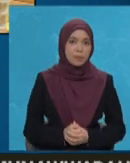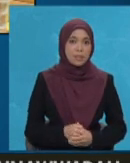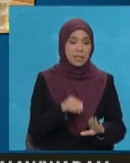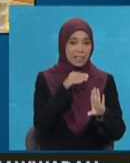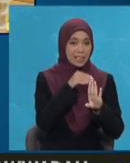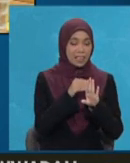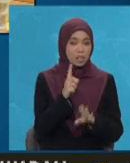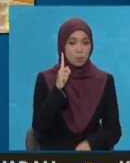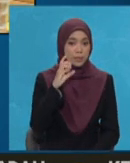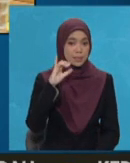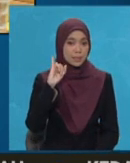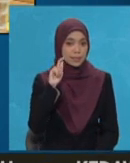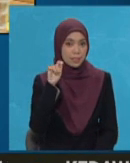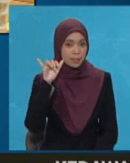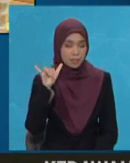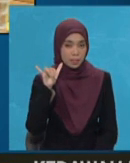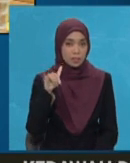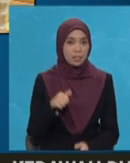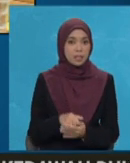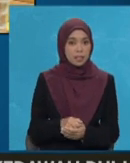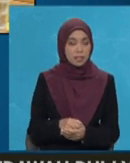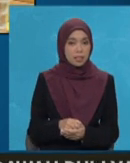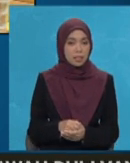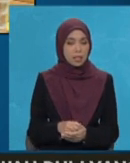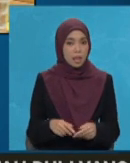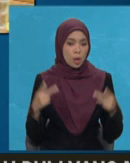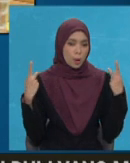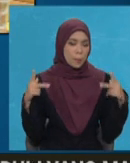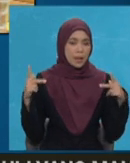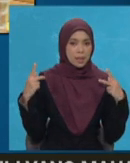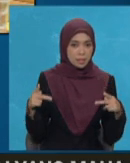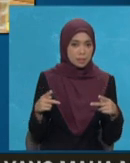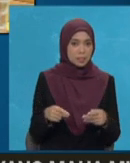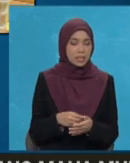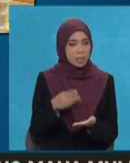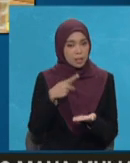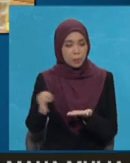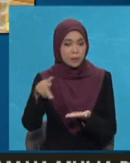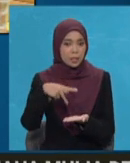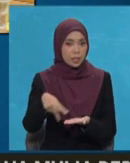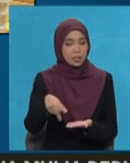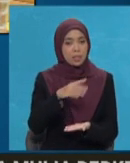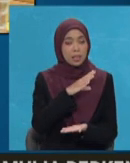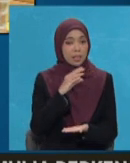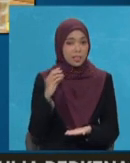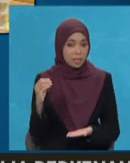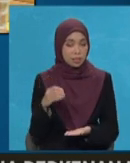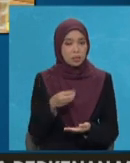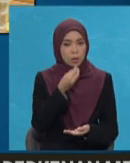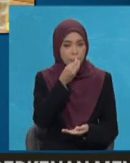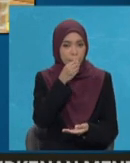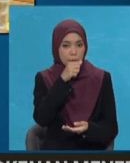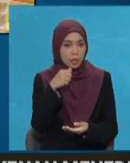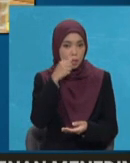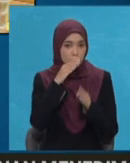dengan sukrelawan membawa keluarga tersebut membeli bola dan bersungkai keluarga-keluarga berkenaan dikenal pasti melalui